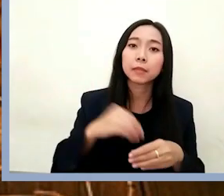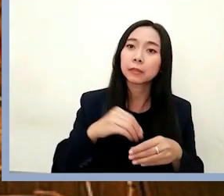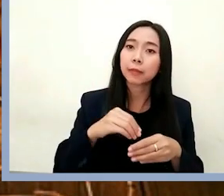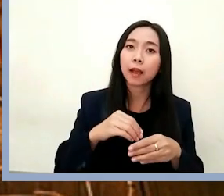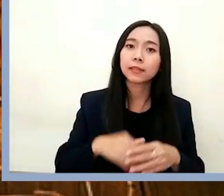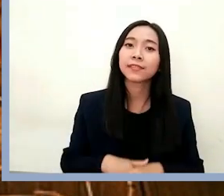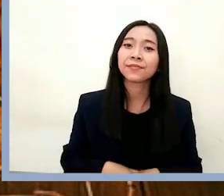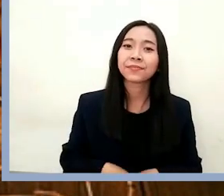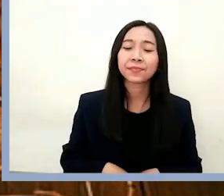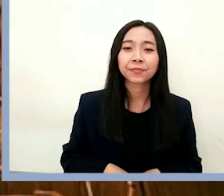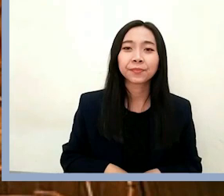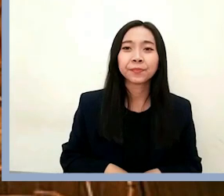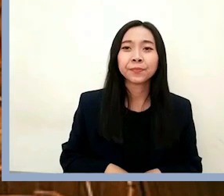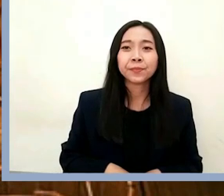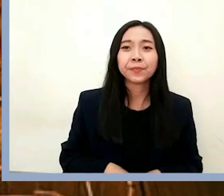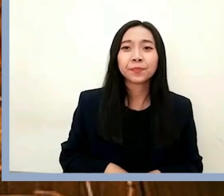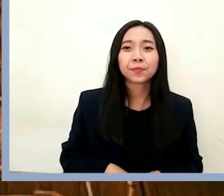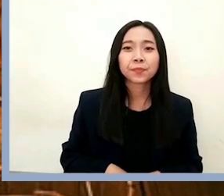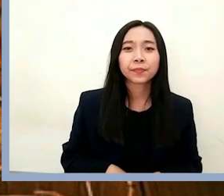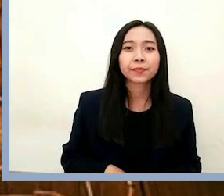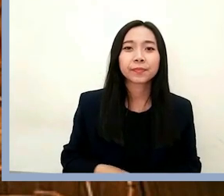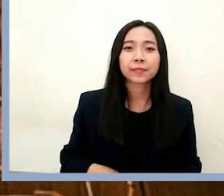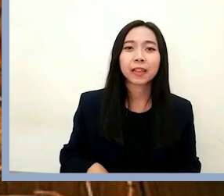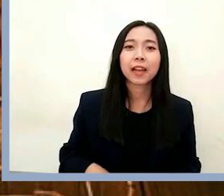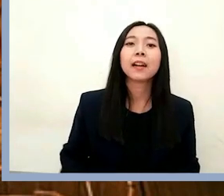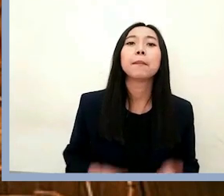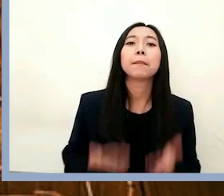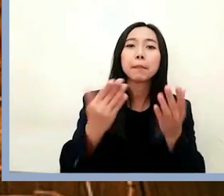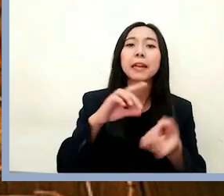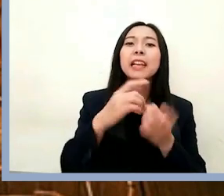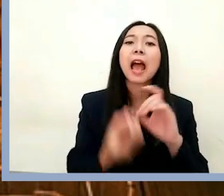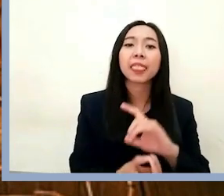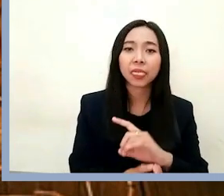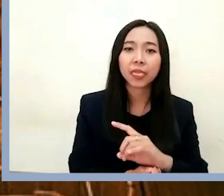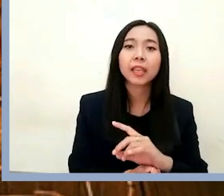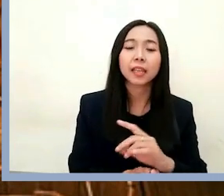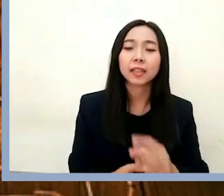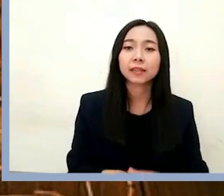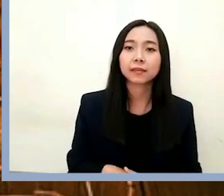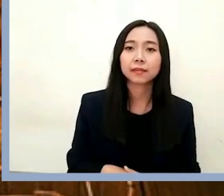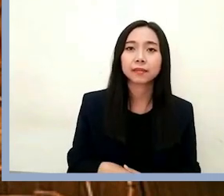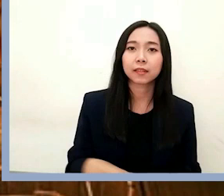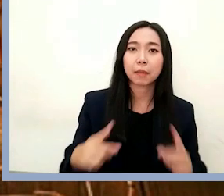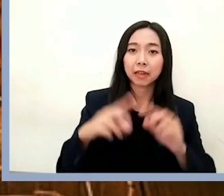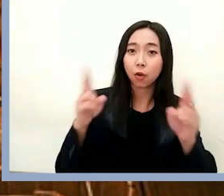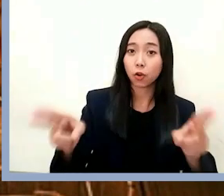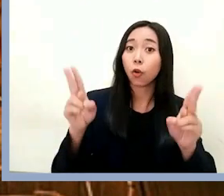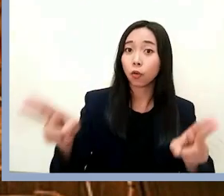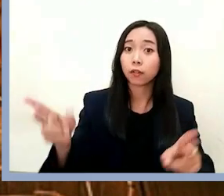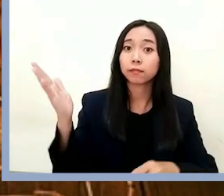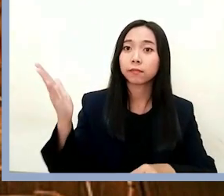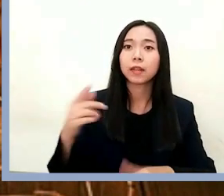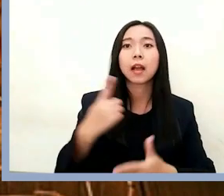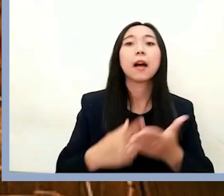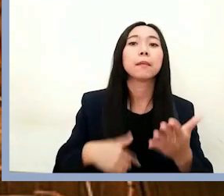kekayaannya dan memberi kompensasi kepada orang yang dia rampas sampai empat ratus persen Apakah Kita